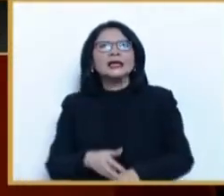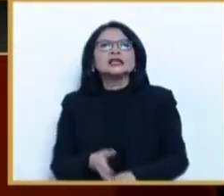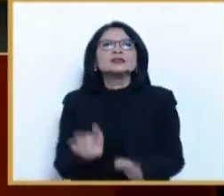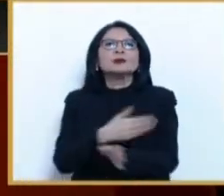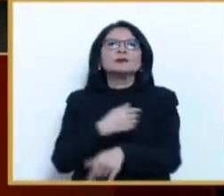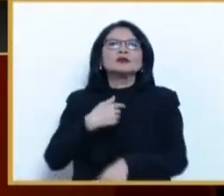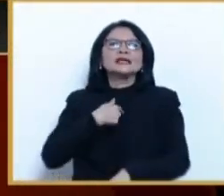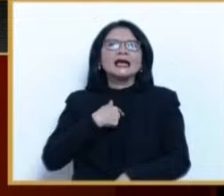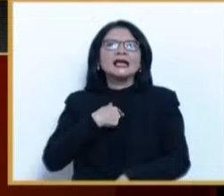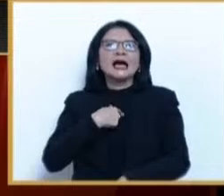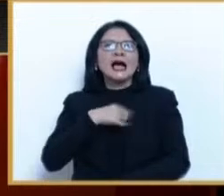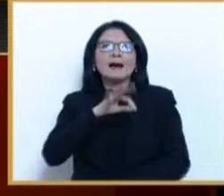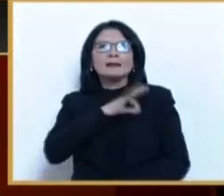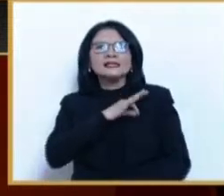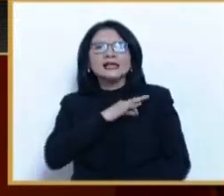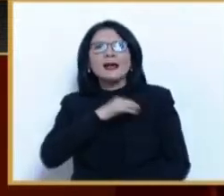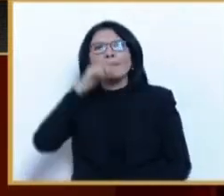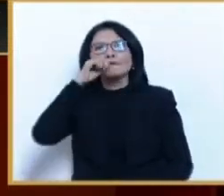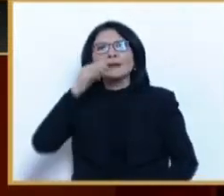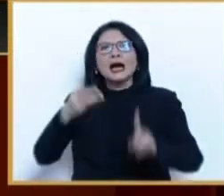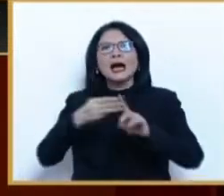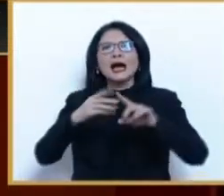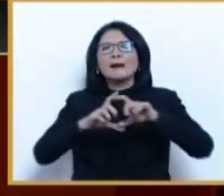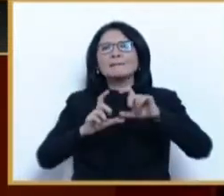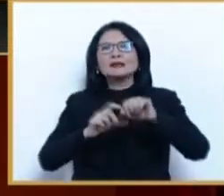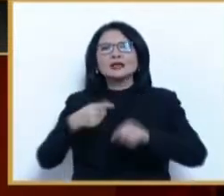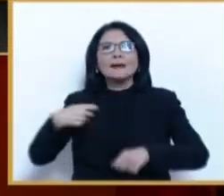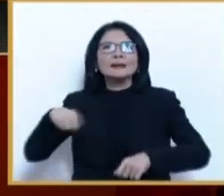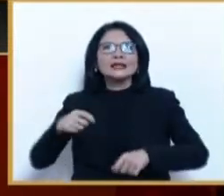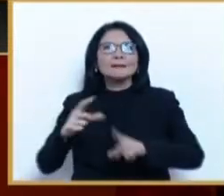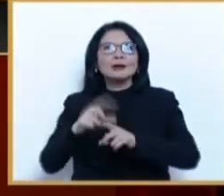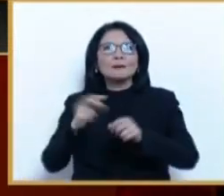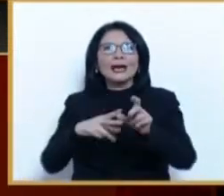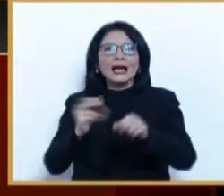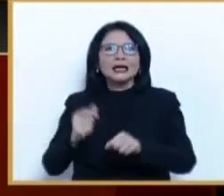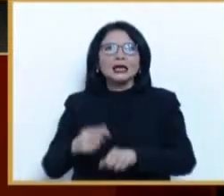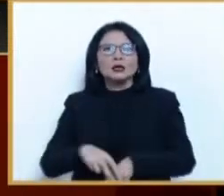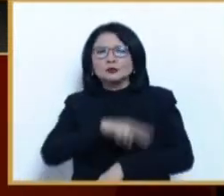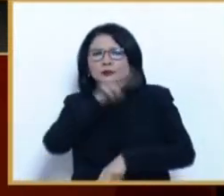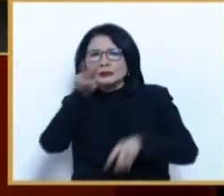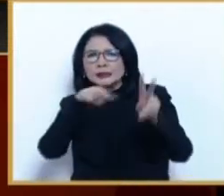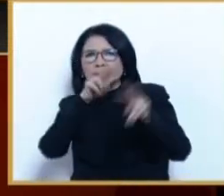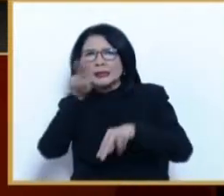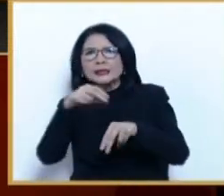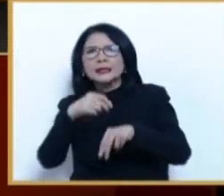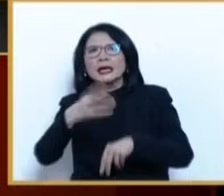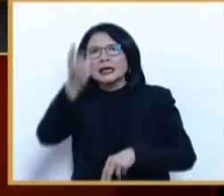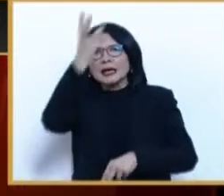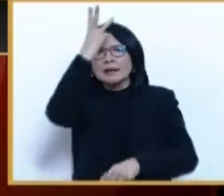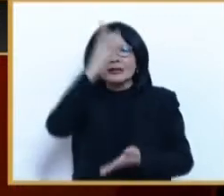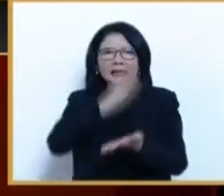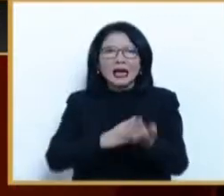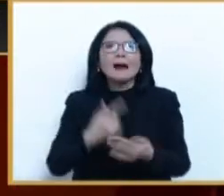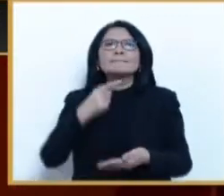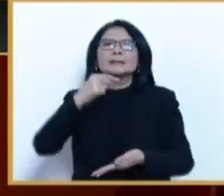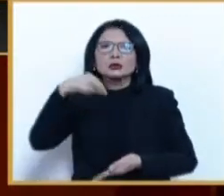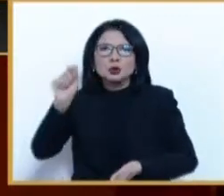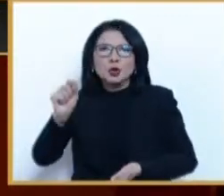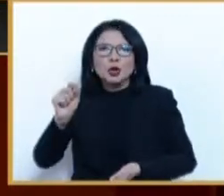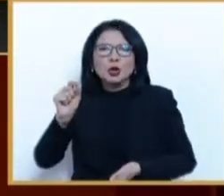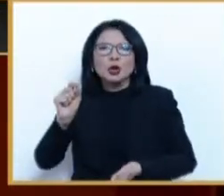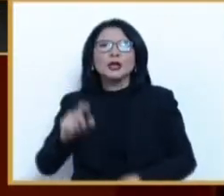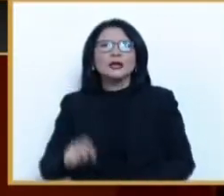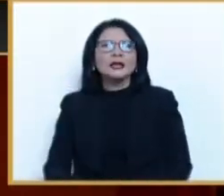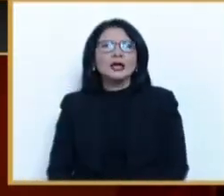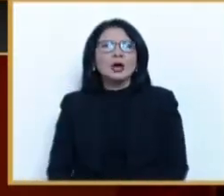saya presiden pak Basuki kemudian kita survei juga ke Kalimantan Tengah dan sebagainya bahwa betul memang di ujung